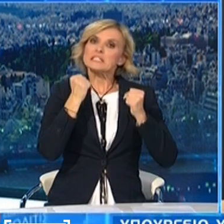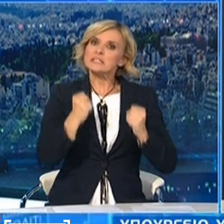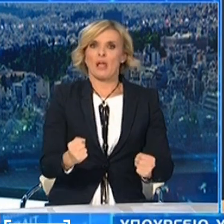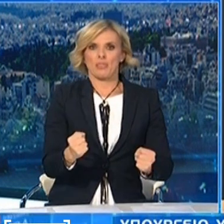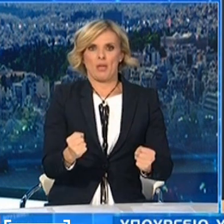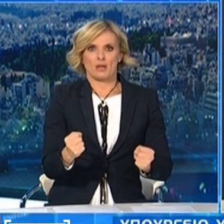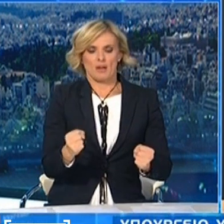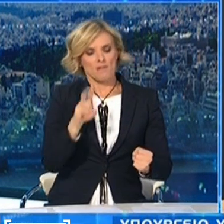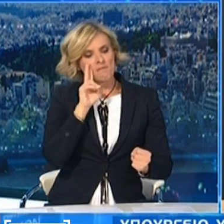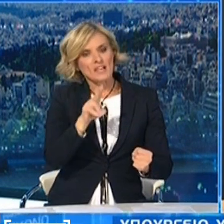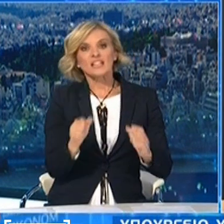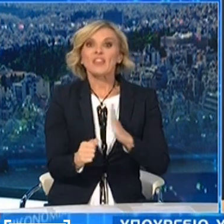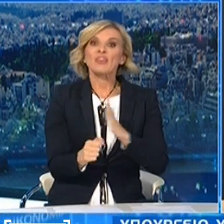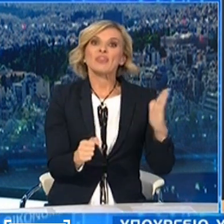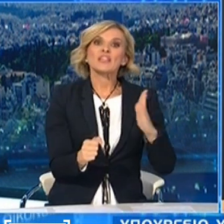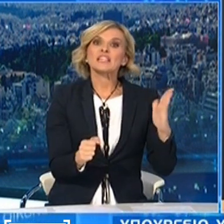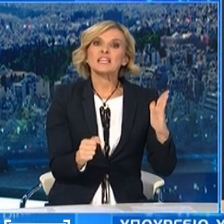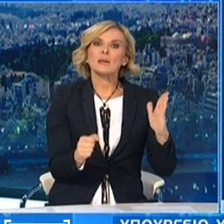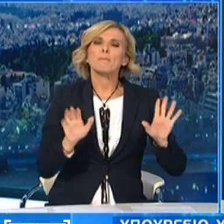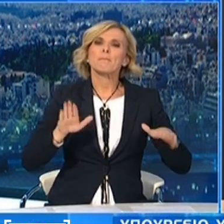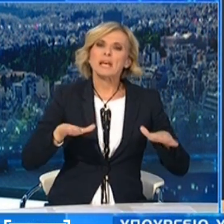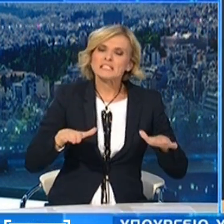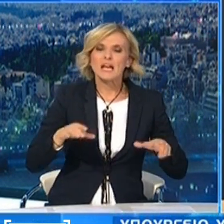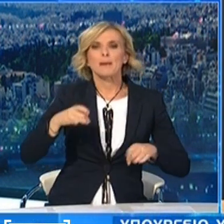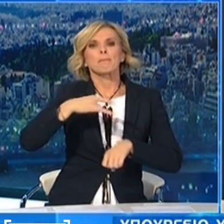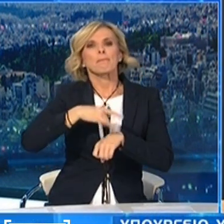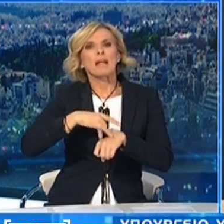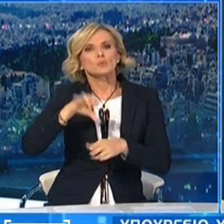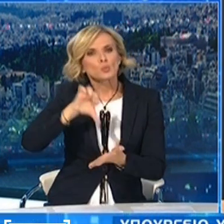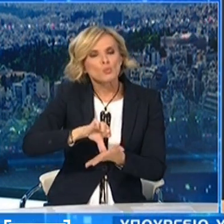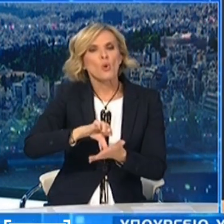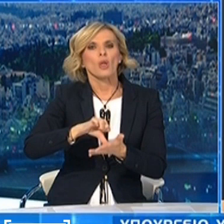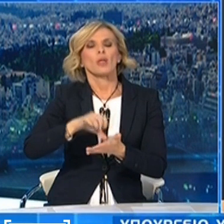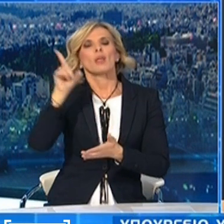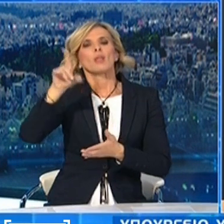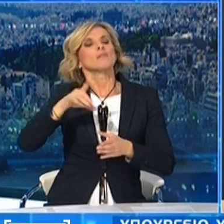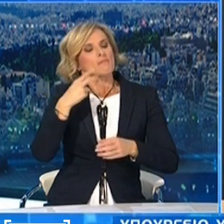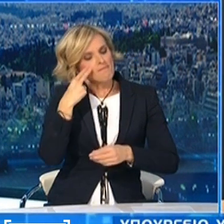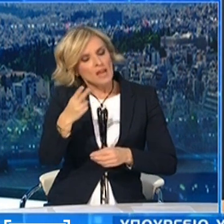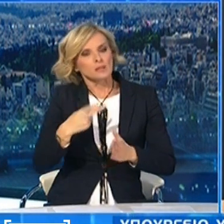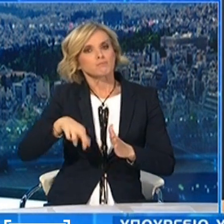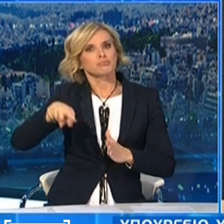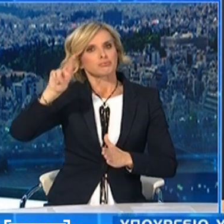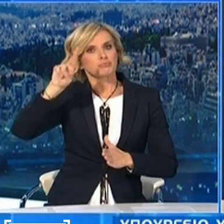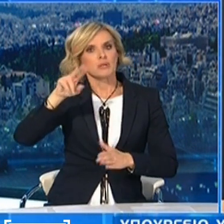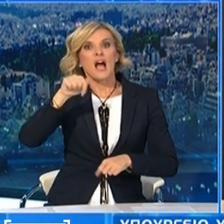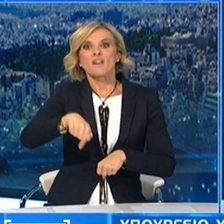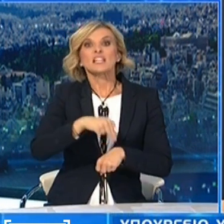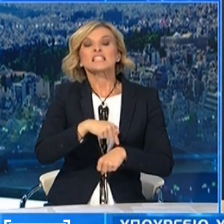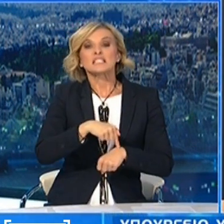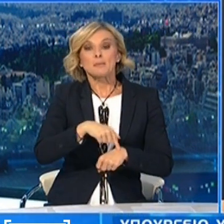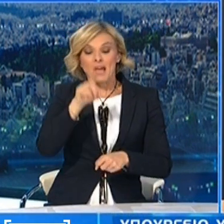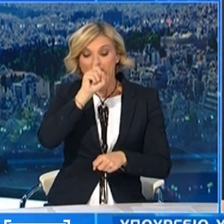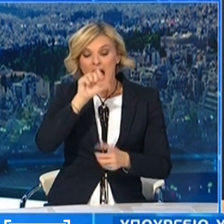και ο δυτικός τομέας, η Δυτική Αθήνα δηλαδή, που παρουσίασε μια έξαρση κρουσμάτων, όμως αυτή τη στιγμή η